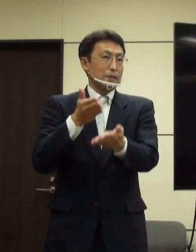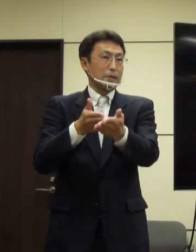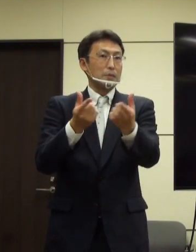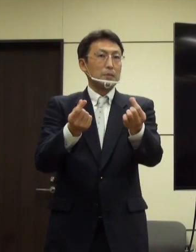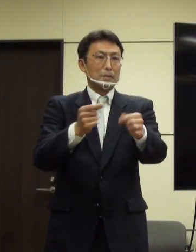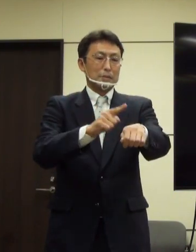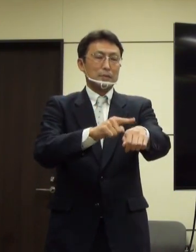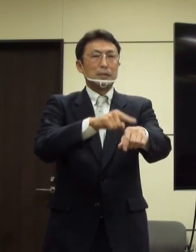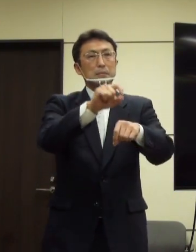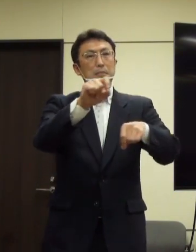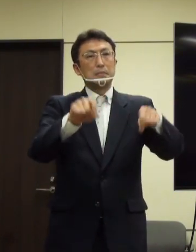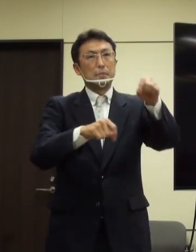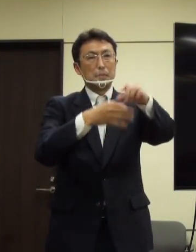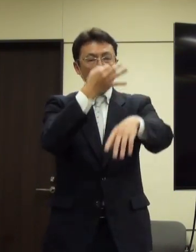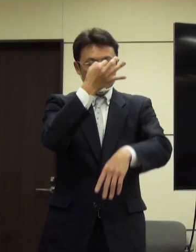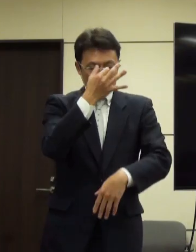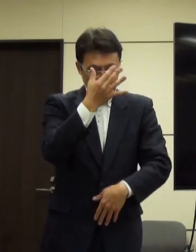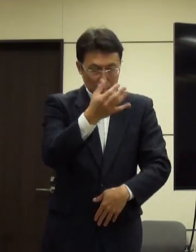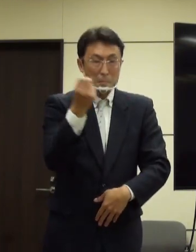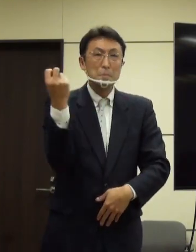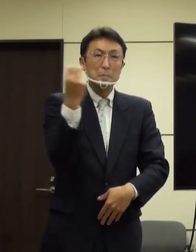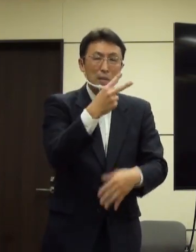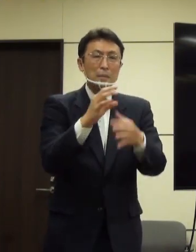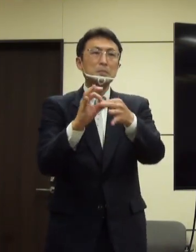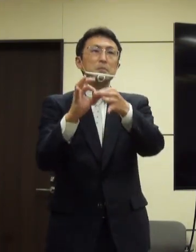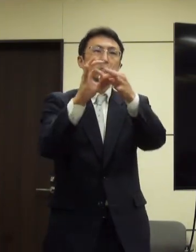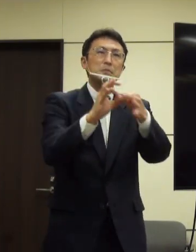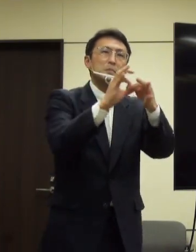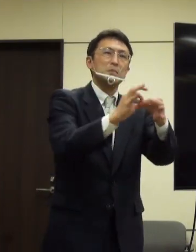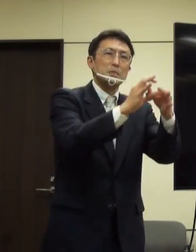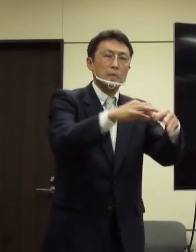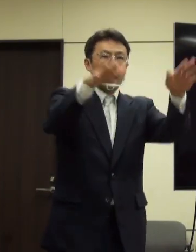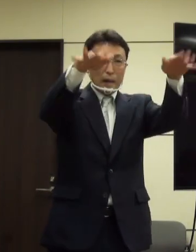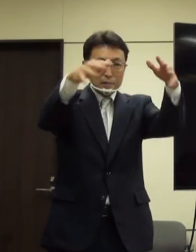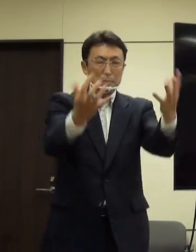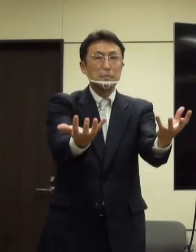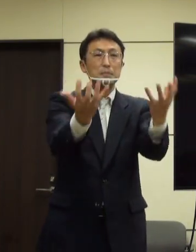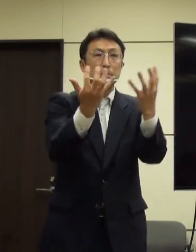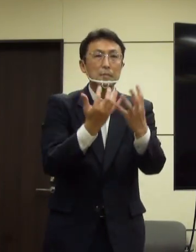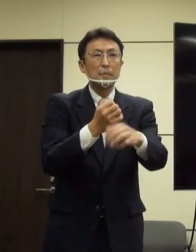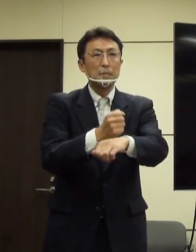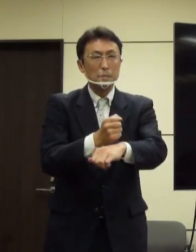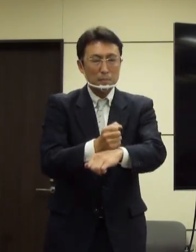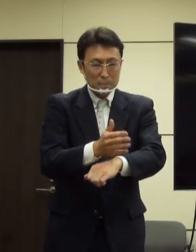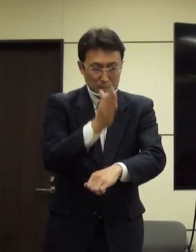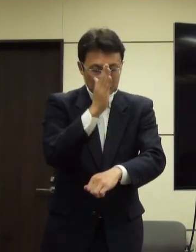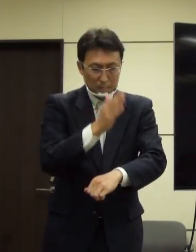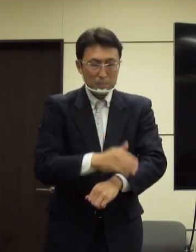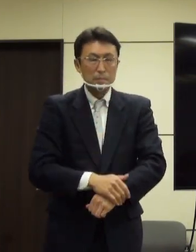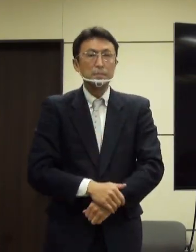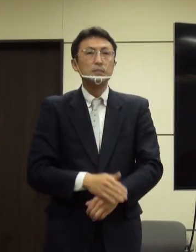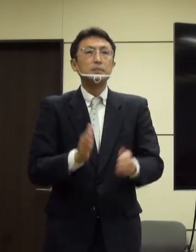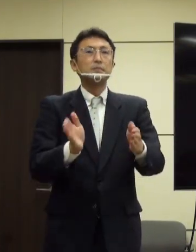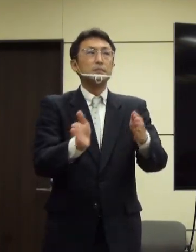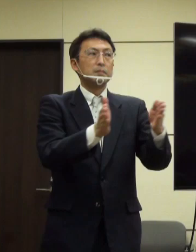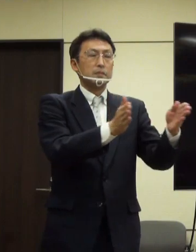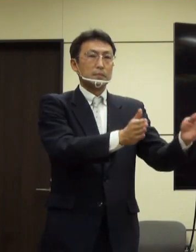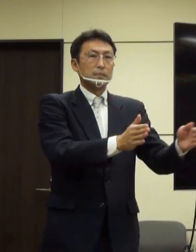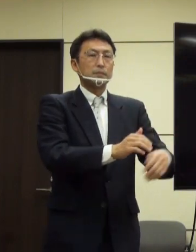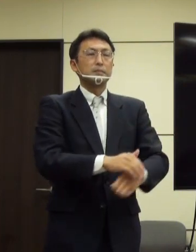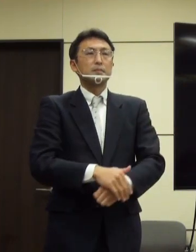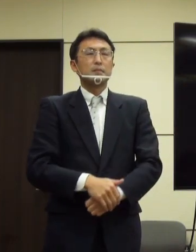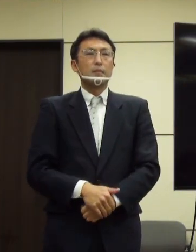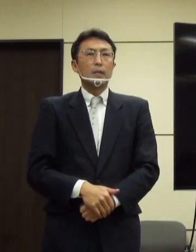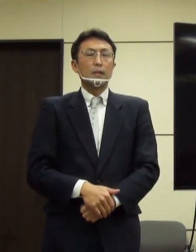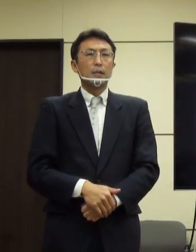礼5お集まりいただきましてありがとうございますマツダのクラスター関連ということで早速今日までの概況